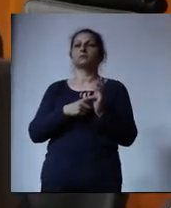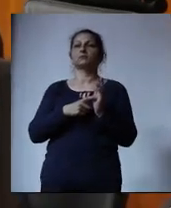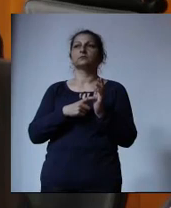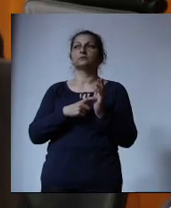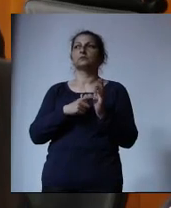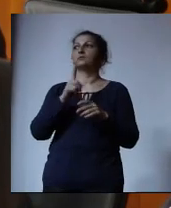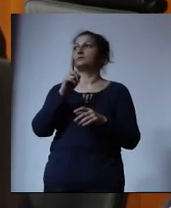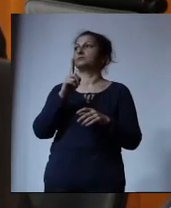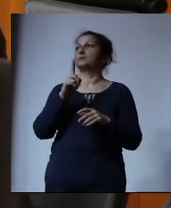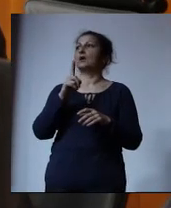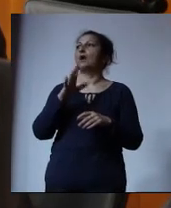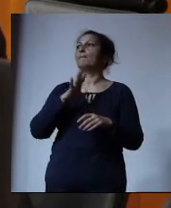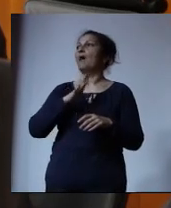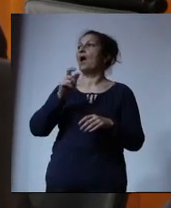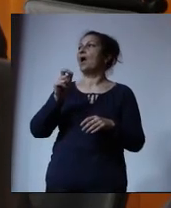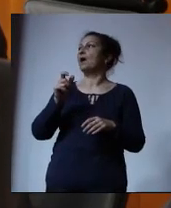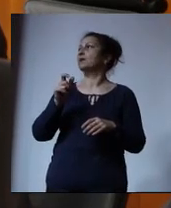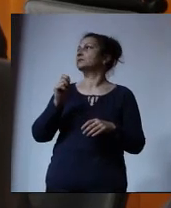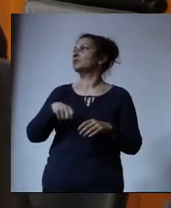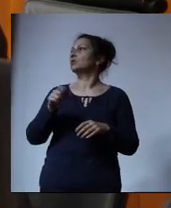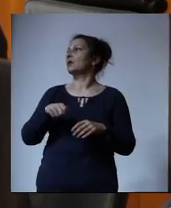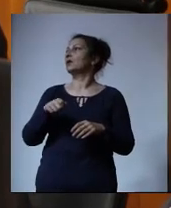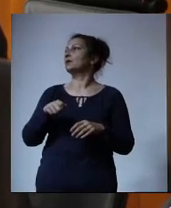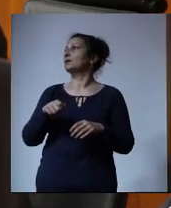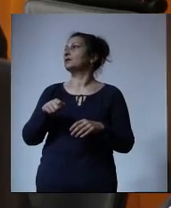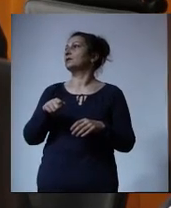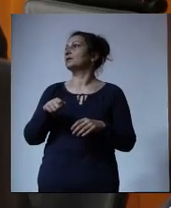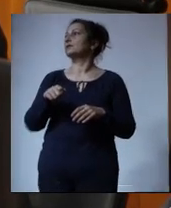pán poslanec Pek, to je omyl, či